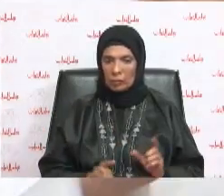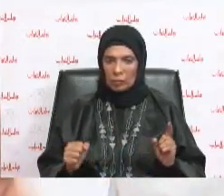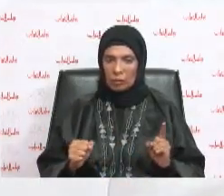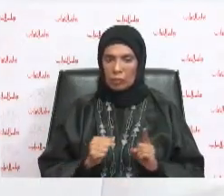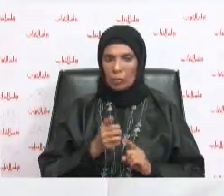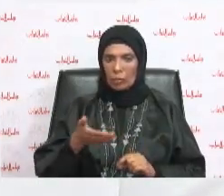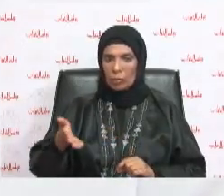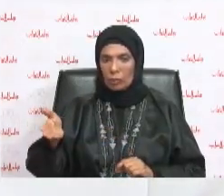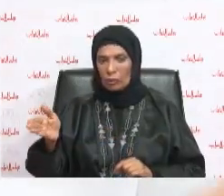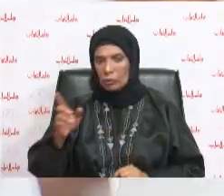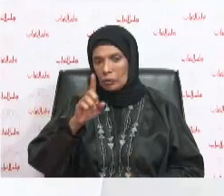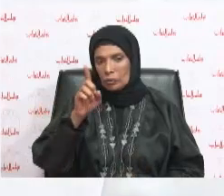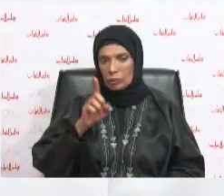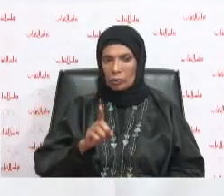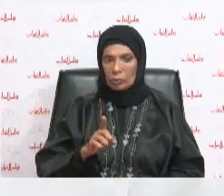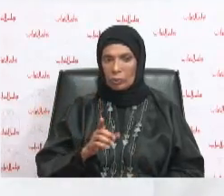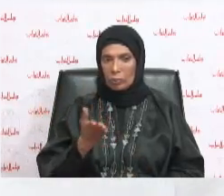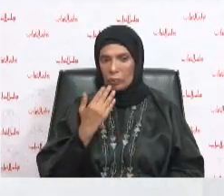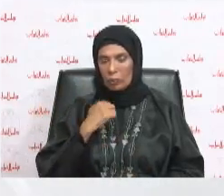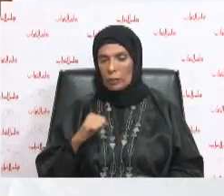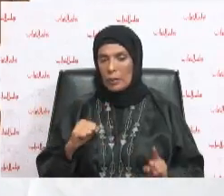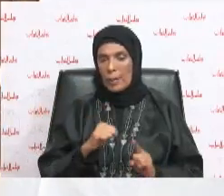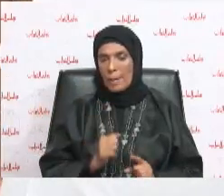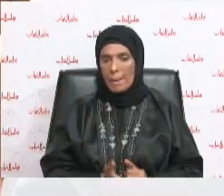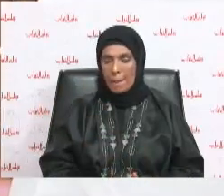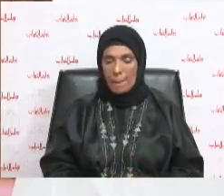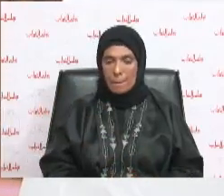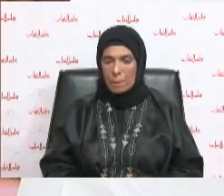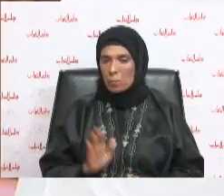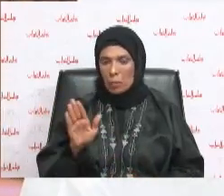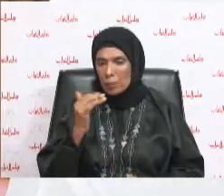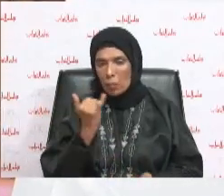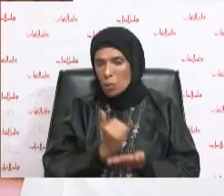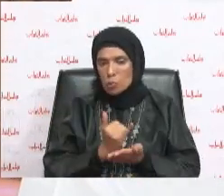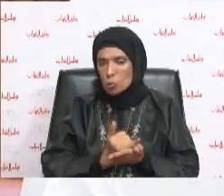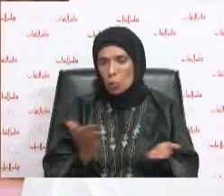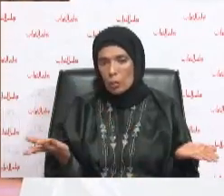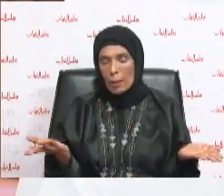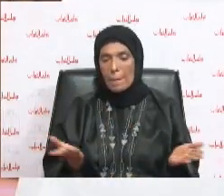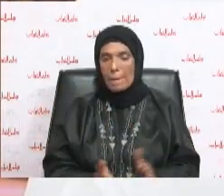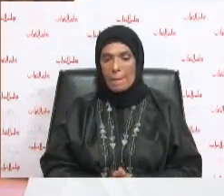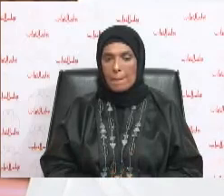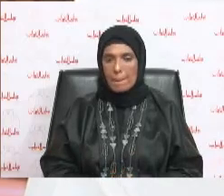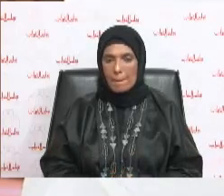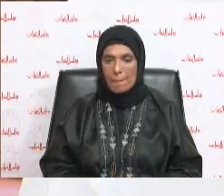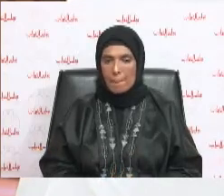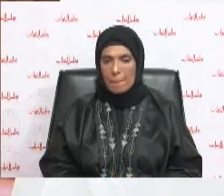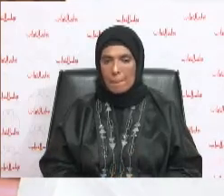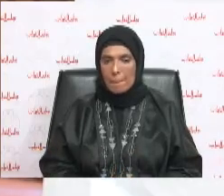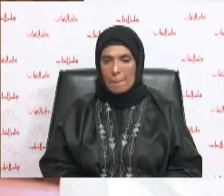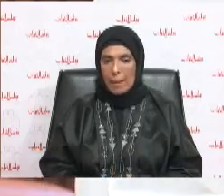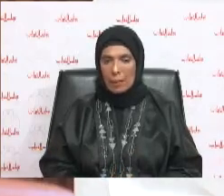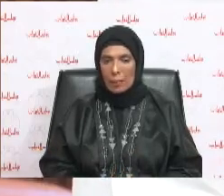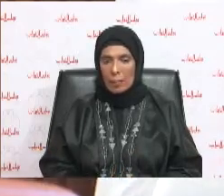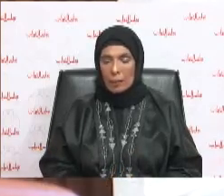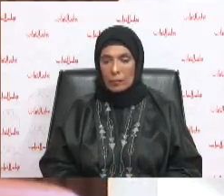تروح حق السؤال الثاني هذا من اختصاصنا. طيب هذا اختصاص من بالفعل ما جوابهم صحيح مو باختصاصهم